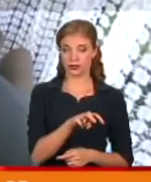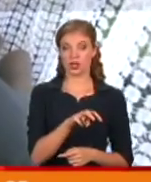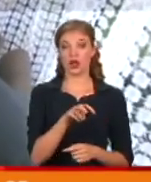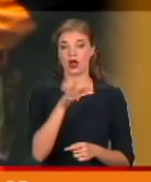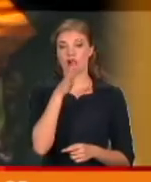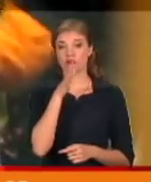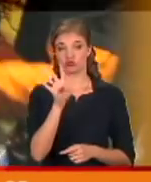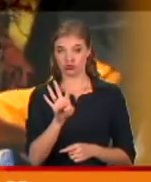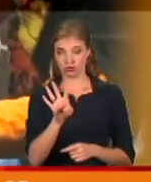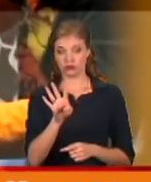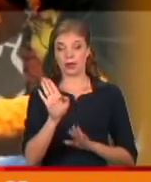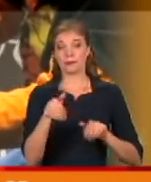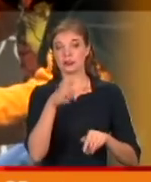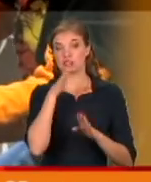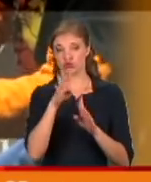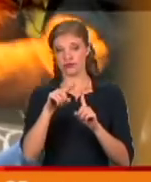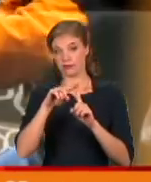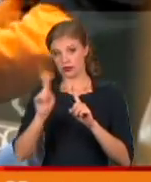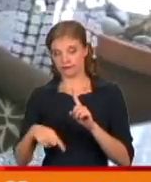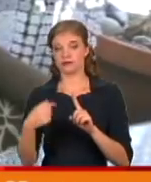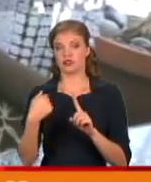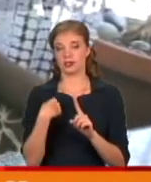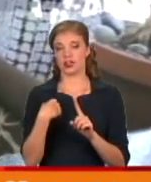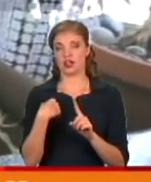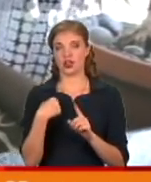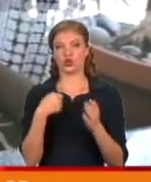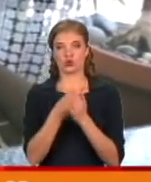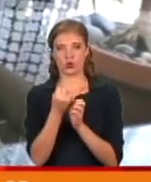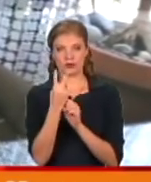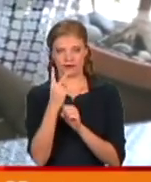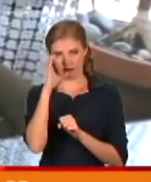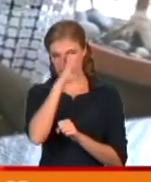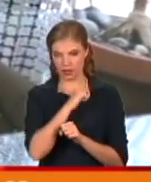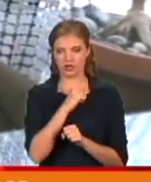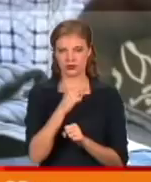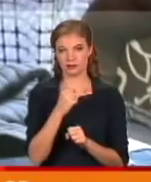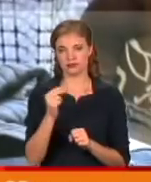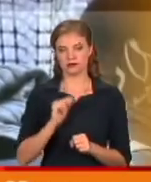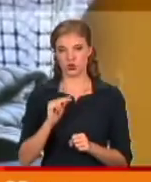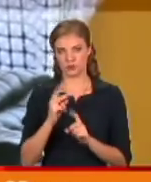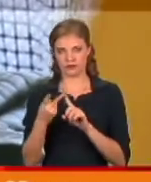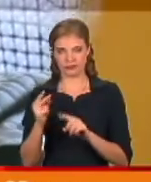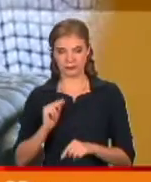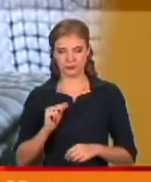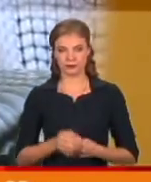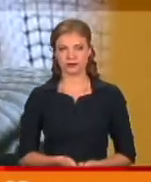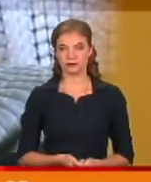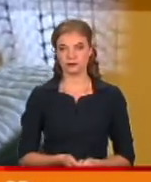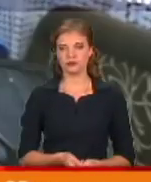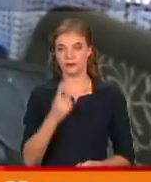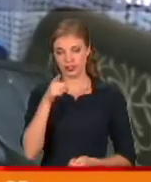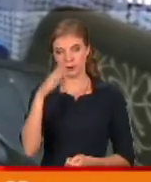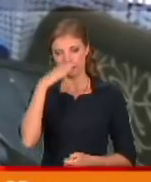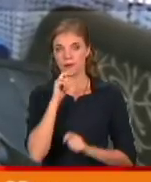до 4 години, і після 4 години я до 12 десь працював. Смотри, яку ти папі машинку